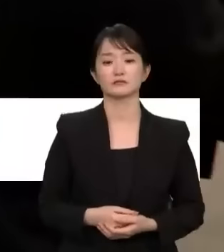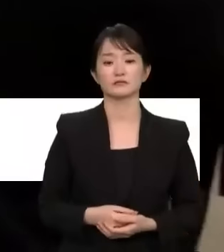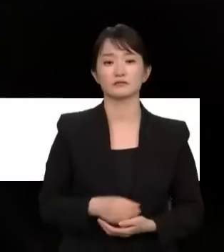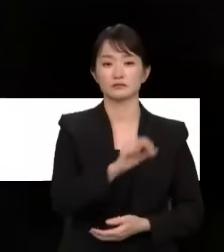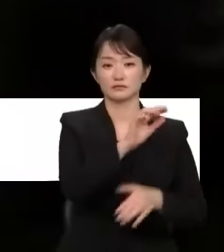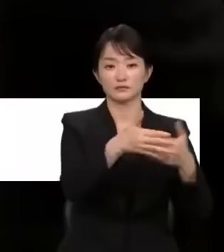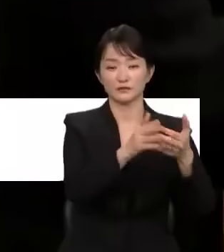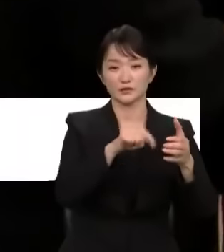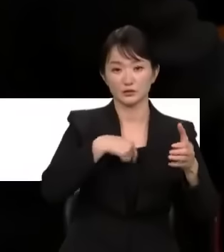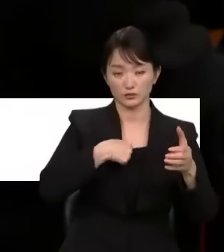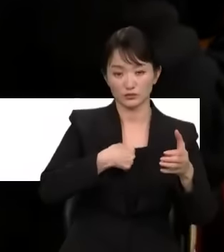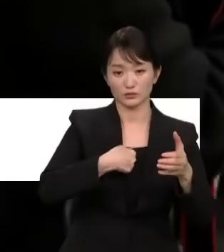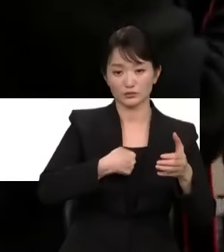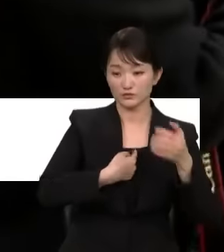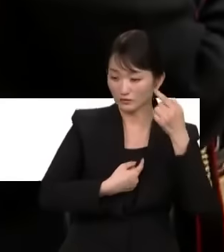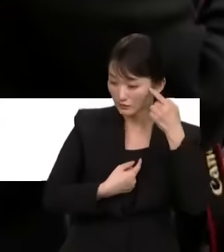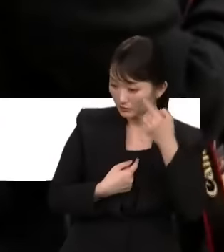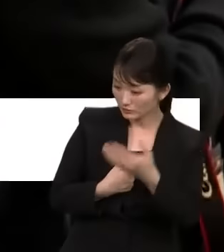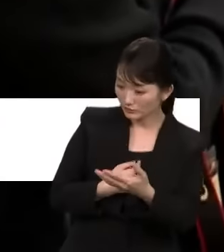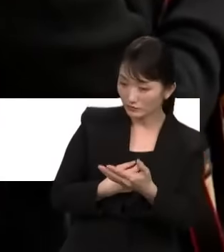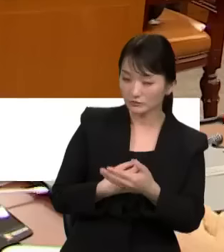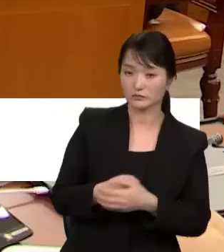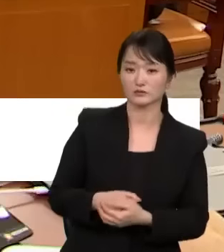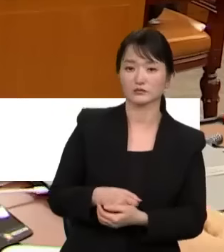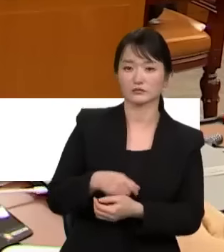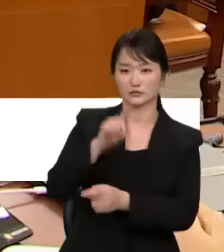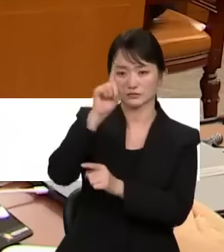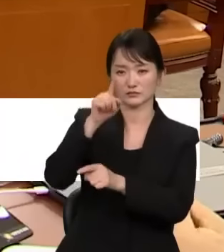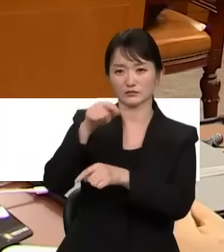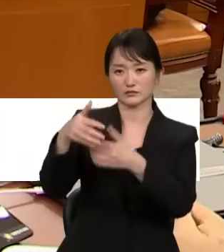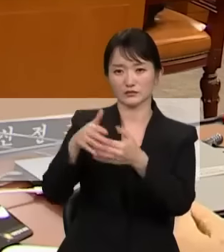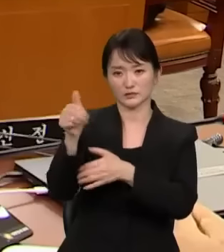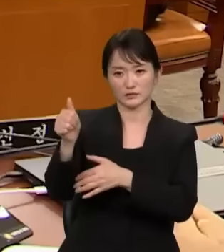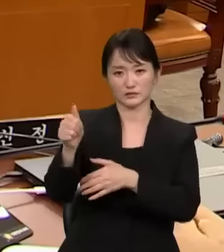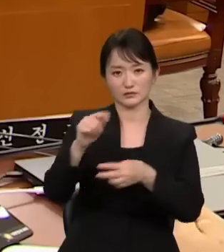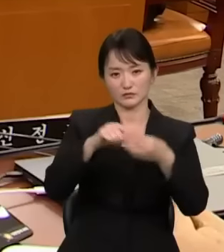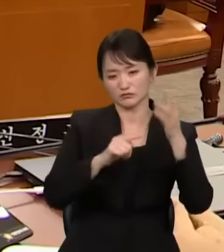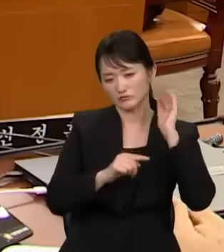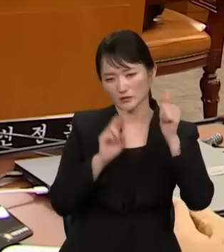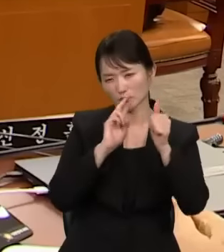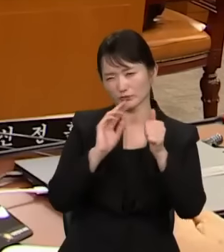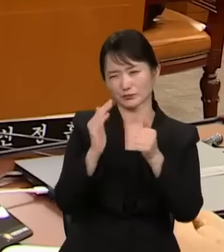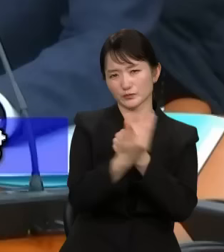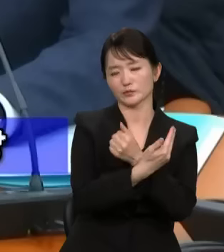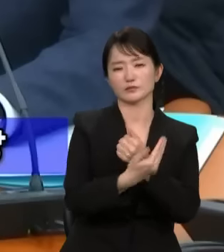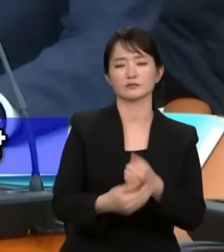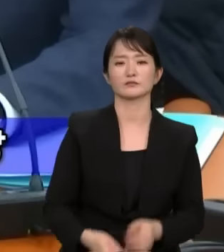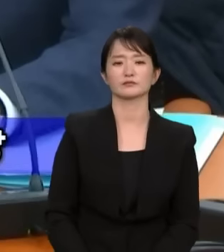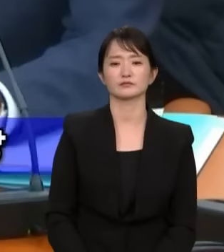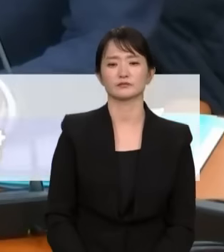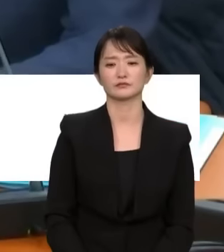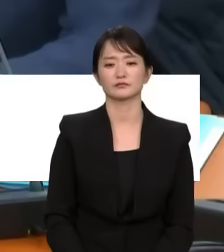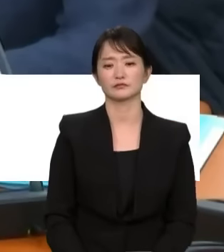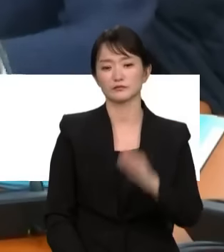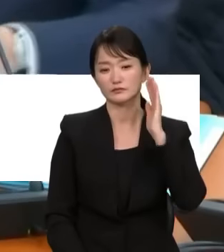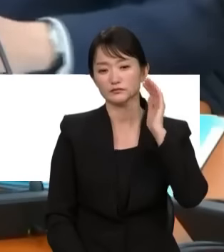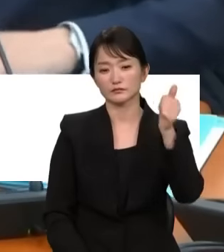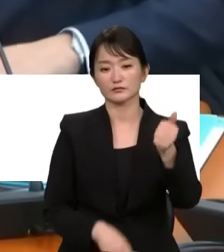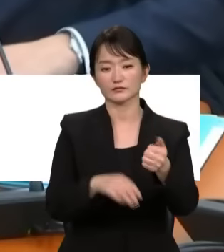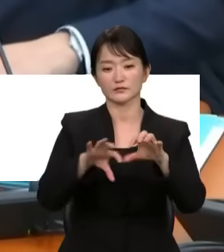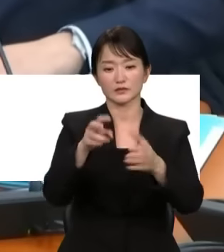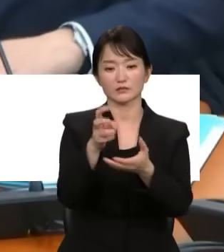떠 진행된 지리에서 이상민 장과는 윤 대통령을 적극 옹호했습니다 대통령은 헌법에